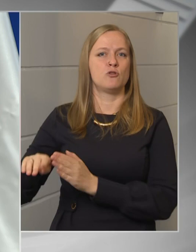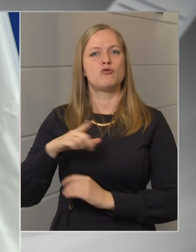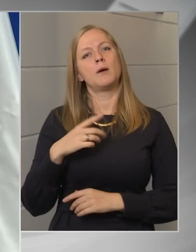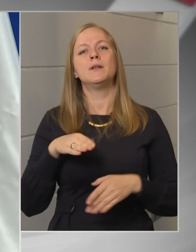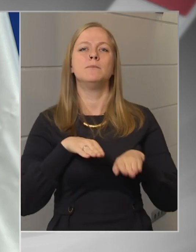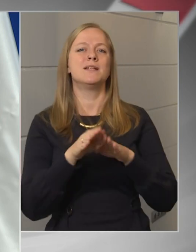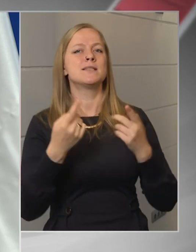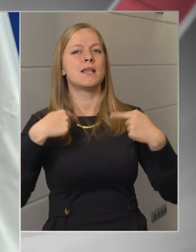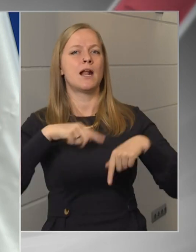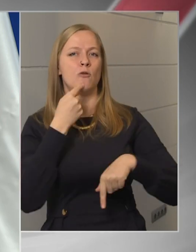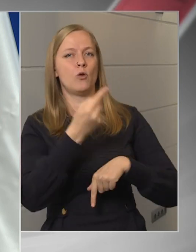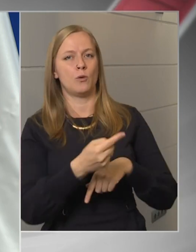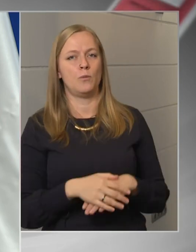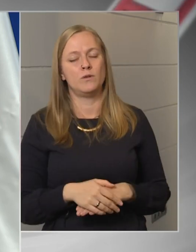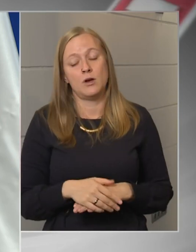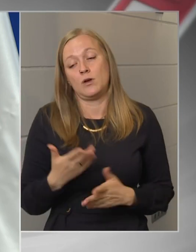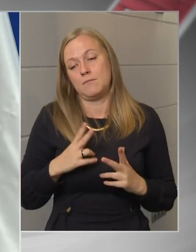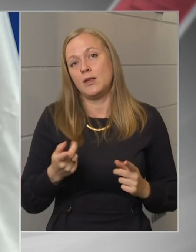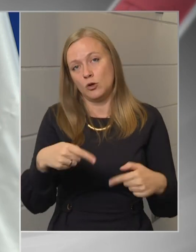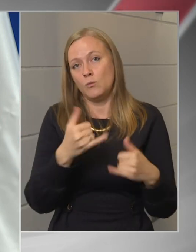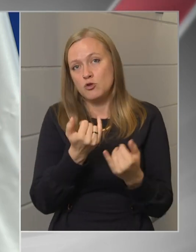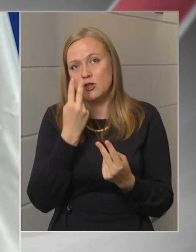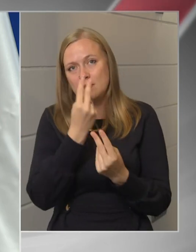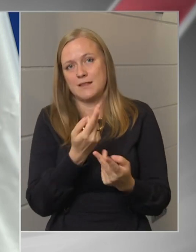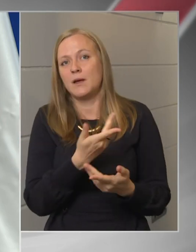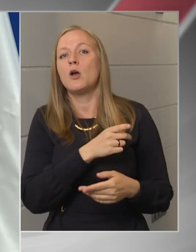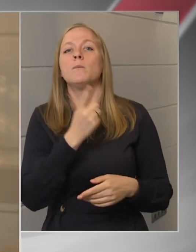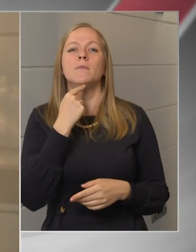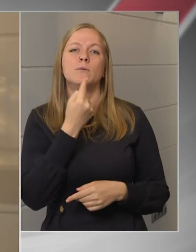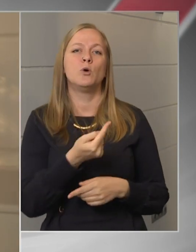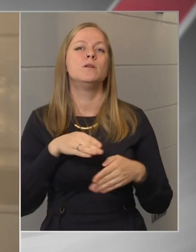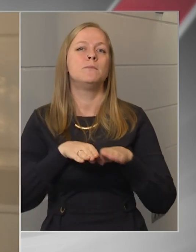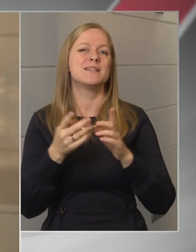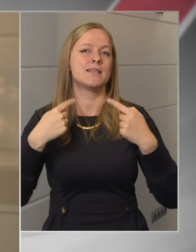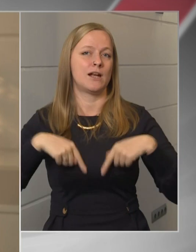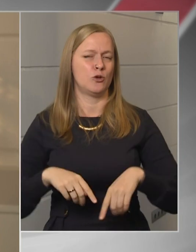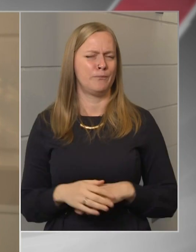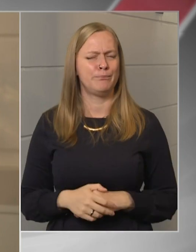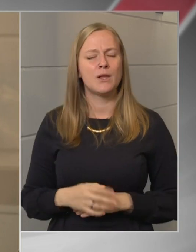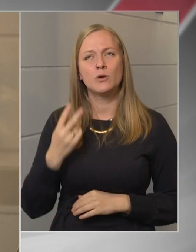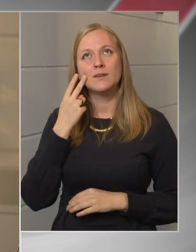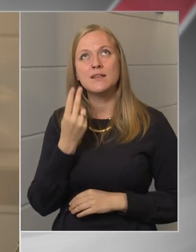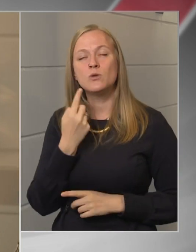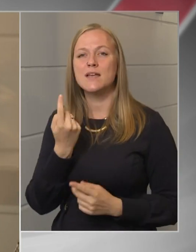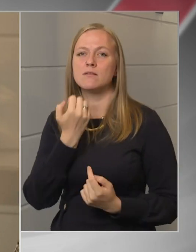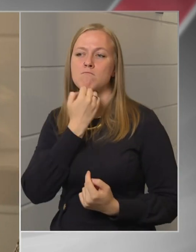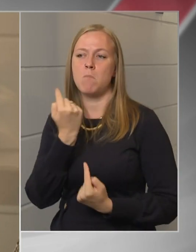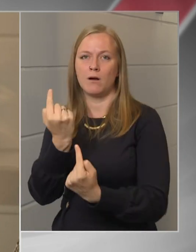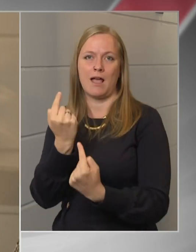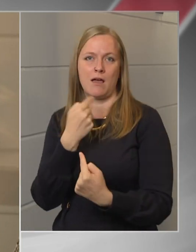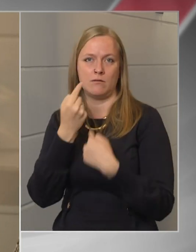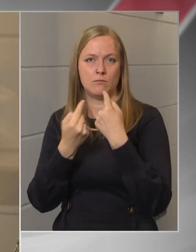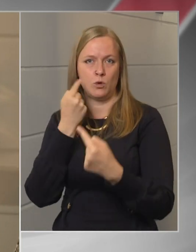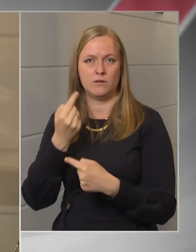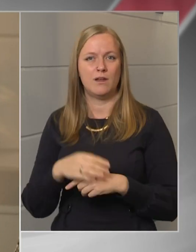miniszterelnök mond. Ha ez önöket megnyugtatja, járja nekem most is így. Tehát akkor tekintsük egy magánemberi megnyilvánulásának a lázat? Nem, hát